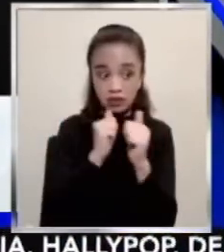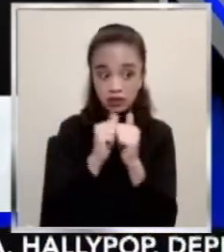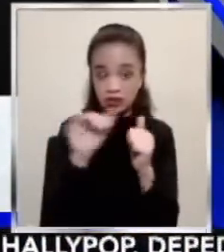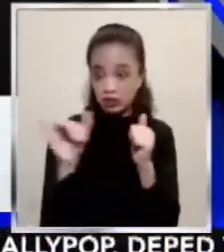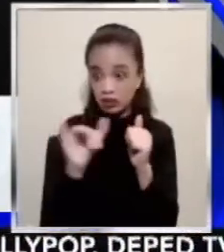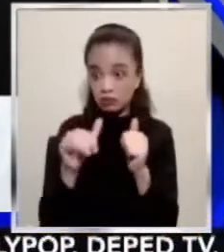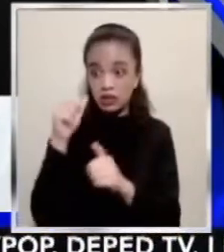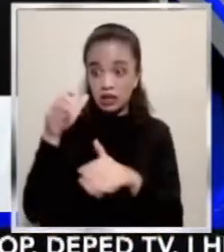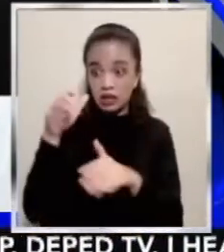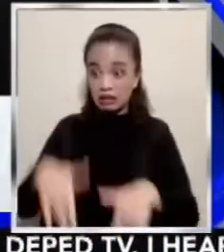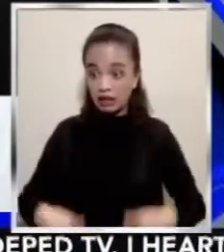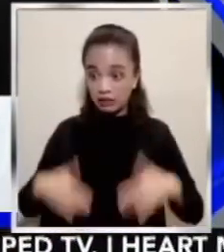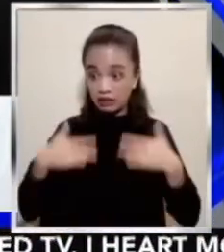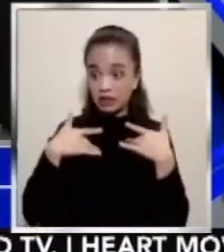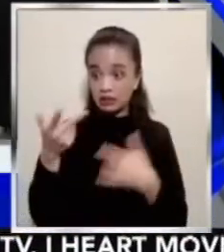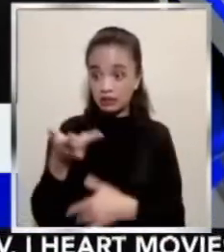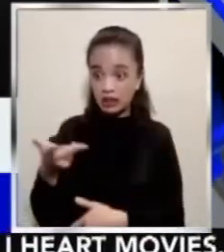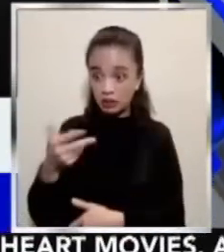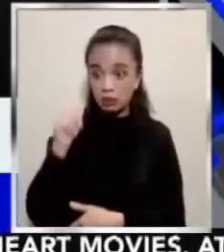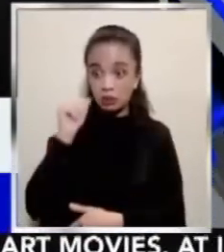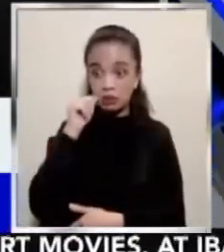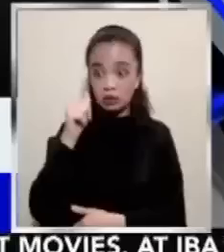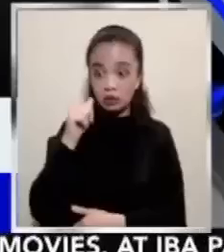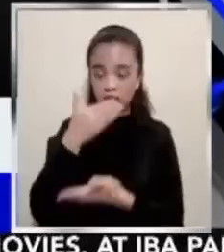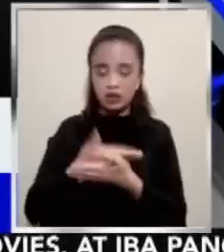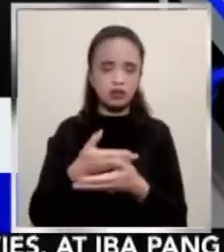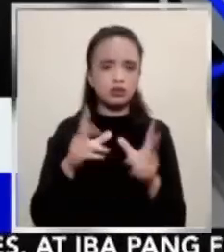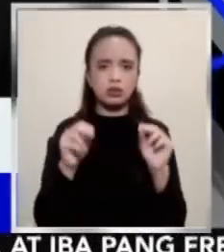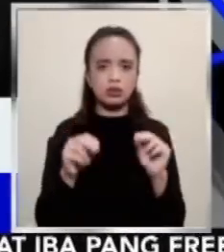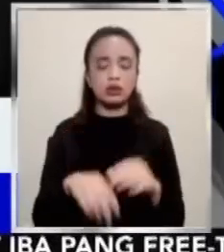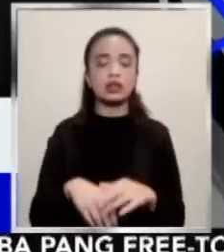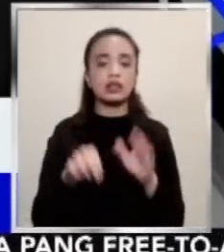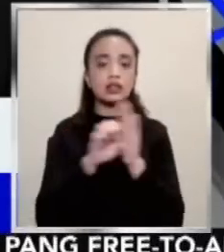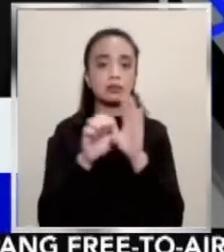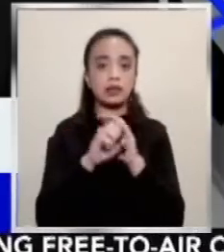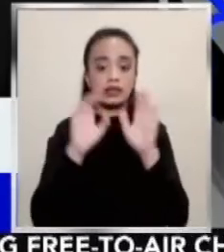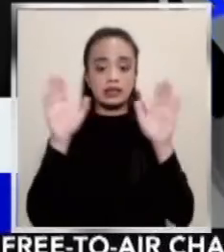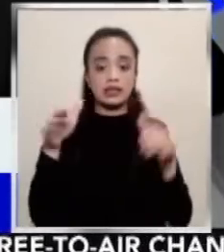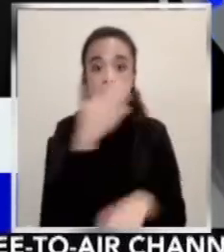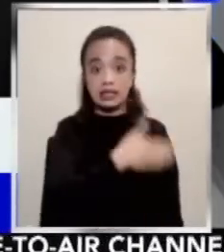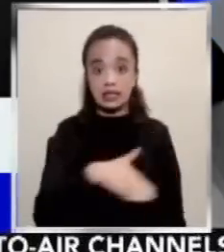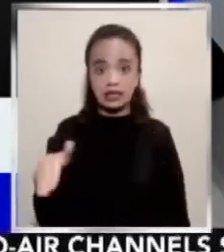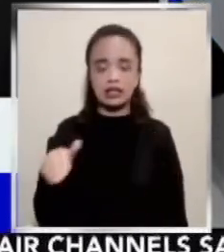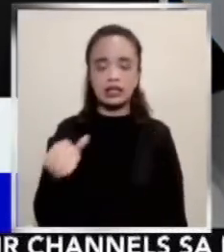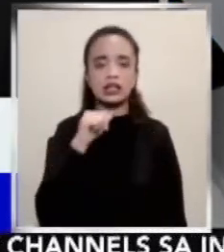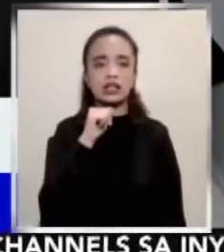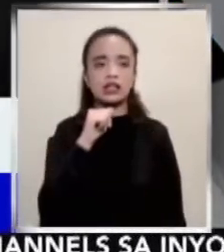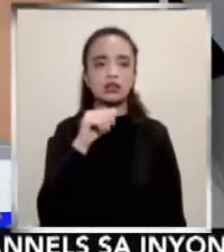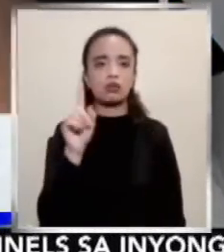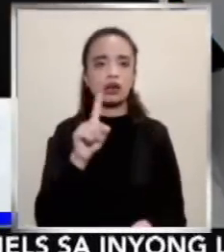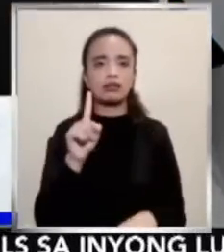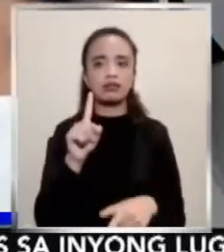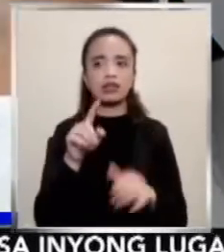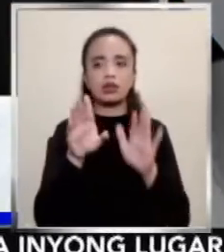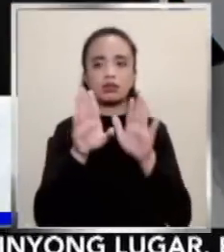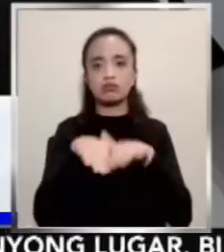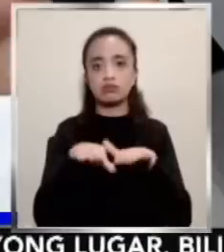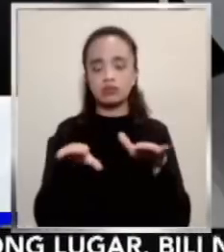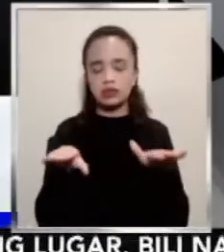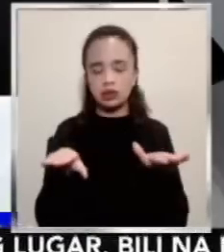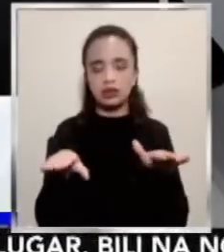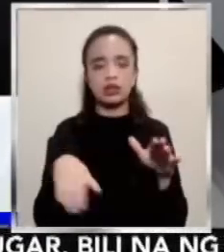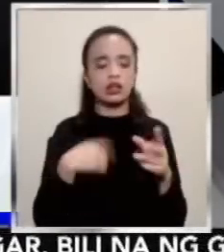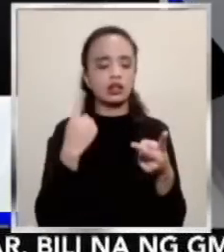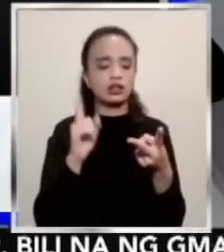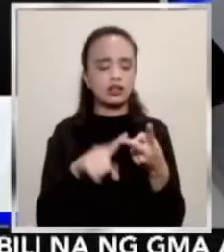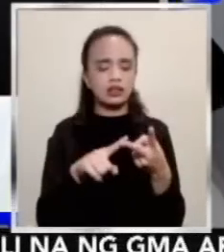single, hindi kasal, ang mga eredero niya, yung kanyang mga anak na illegitimate at yung